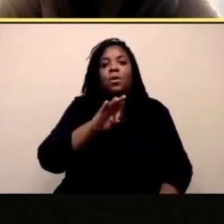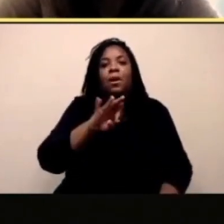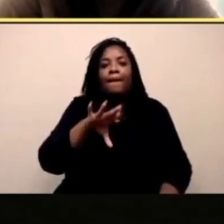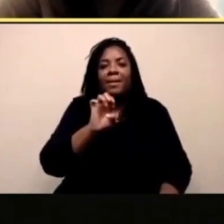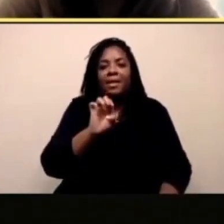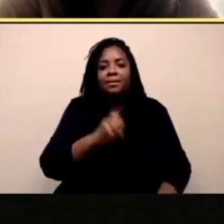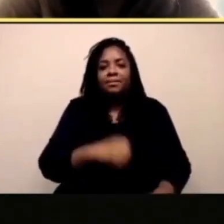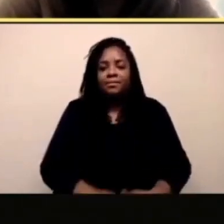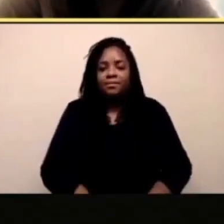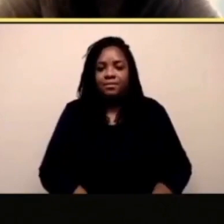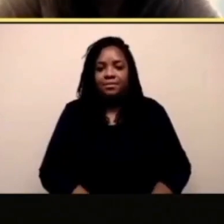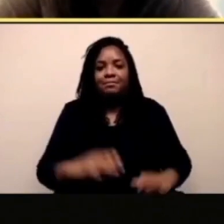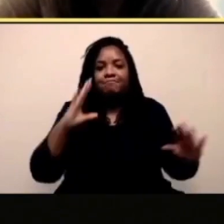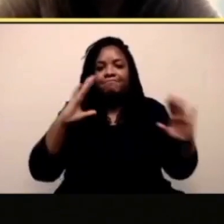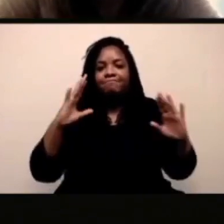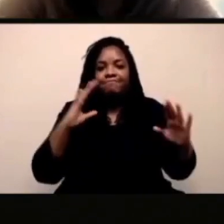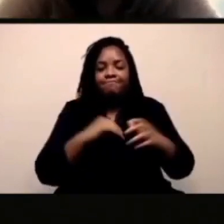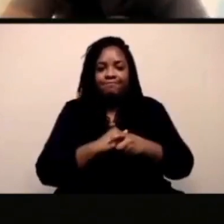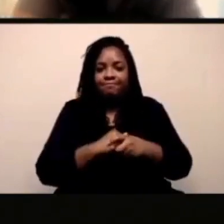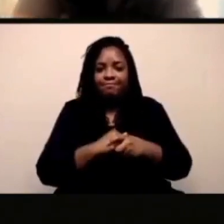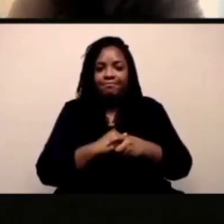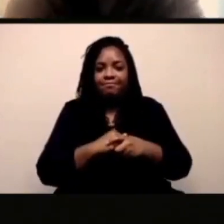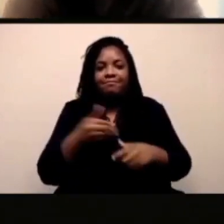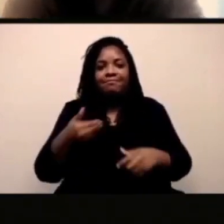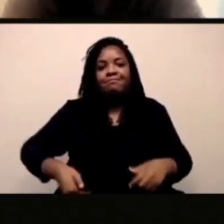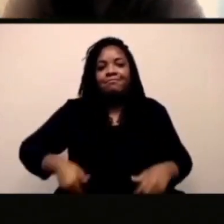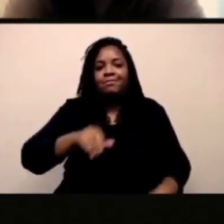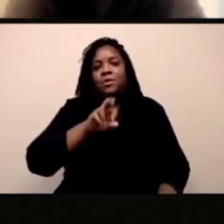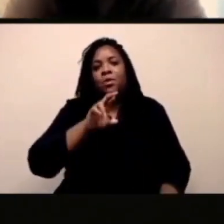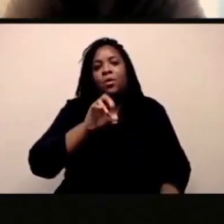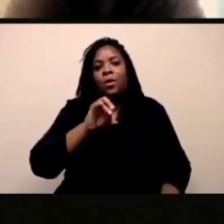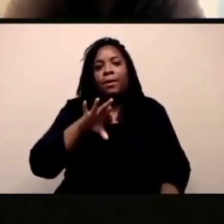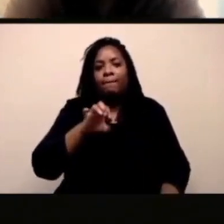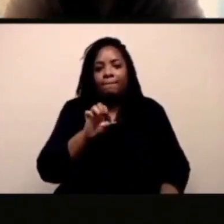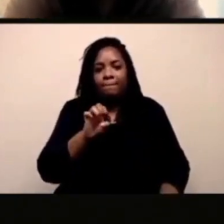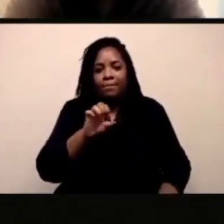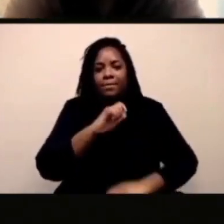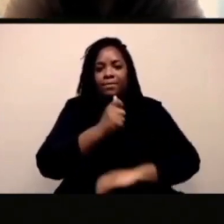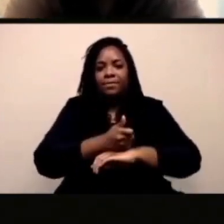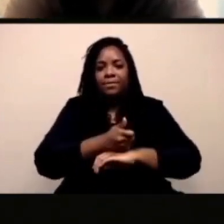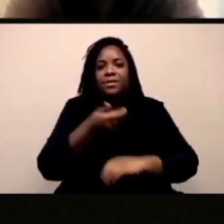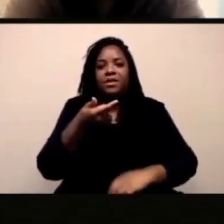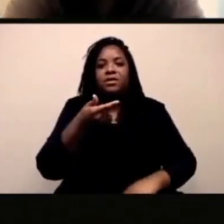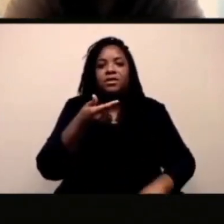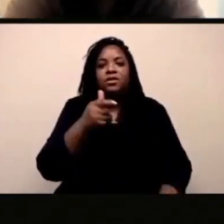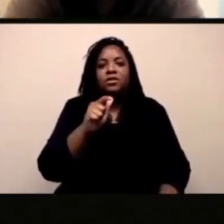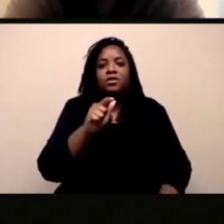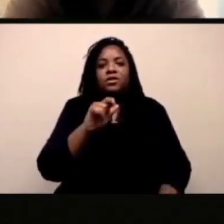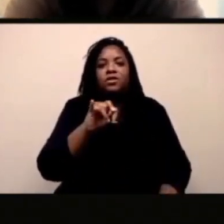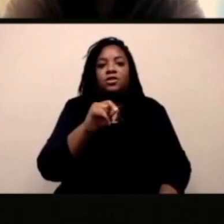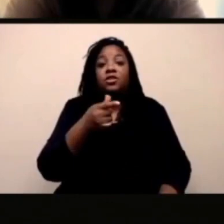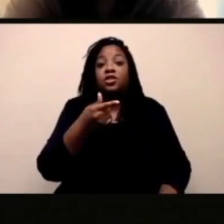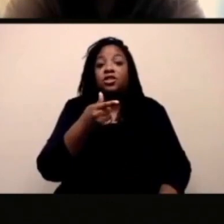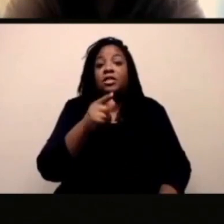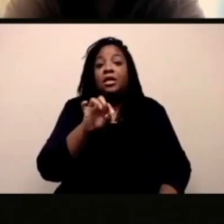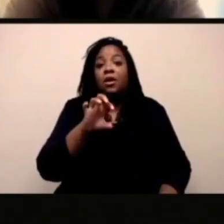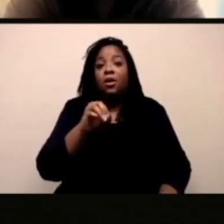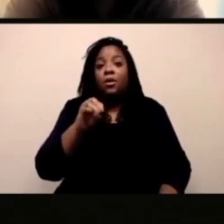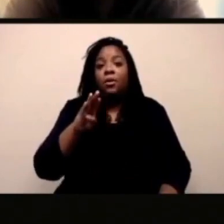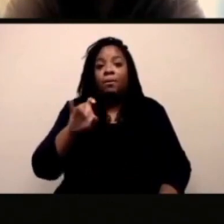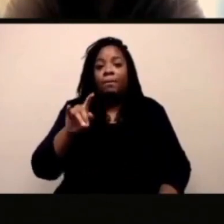私はサンフランシスコアでやったら務めています次はロビーですはい